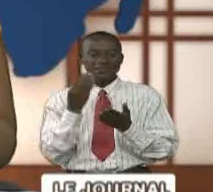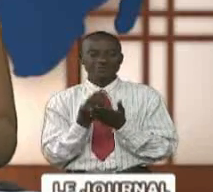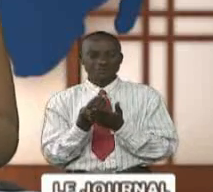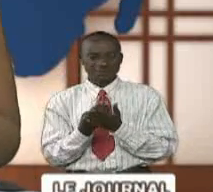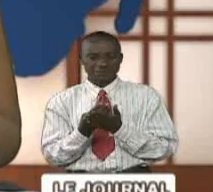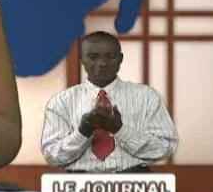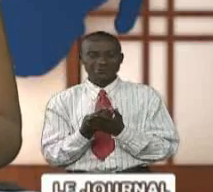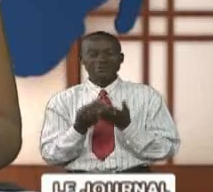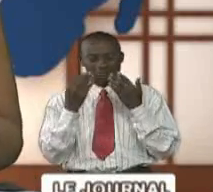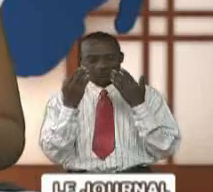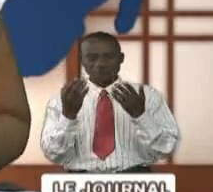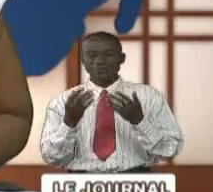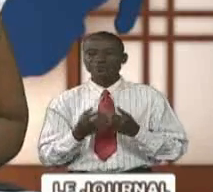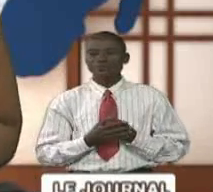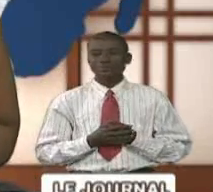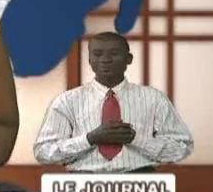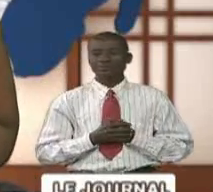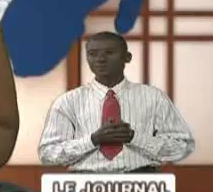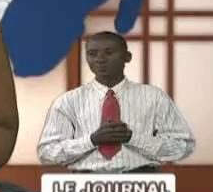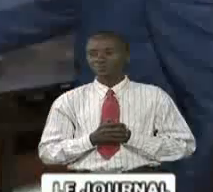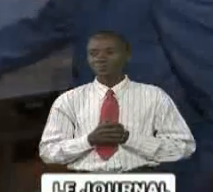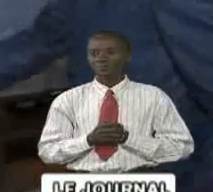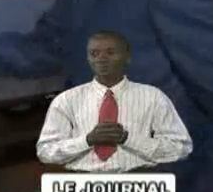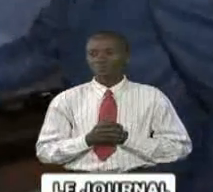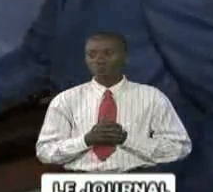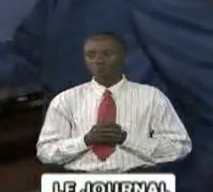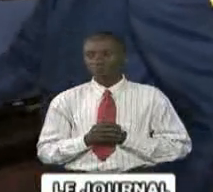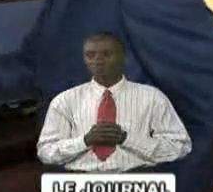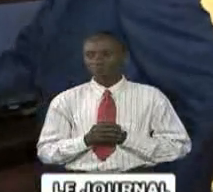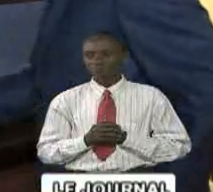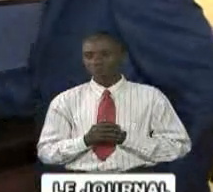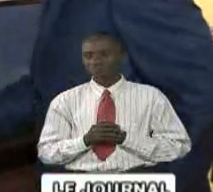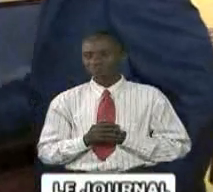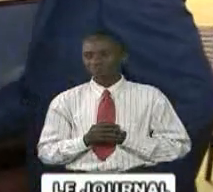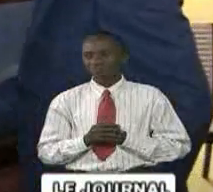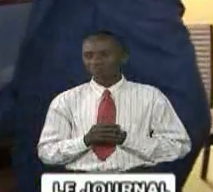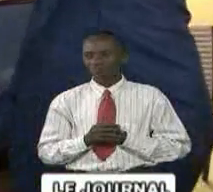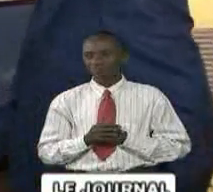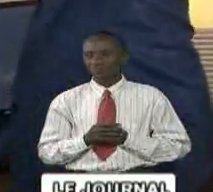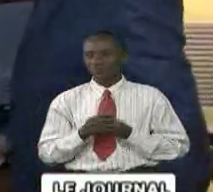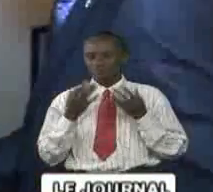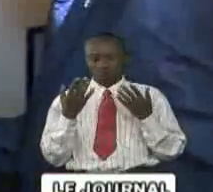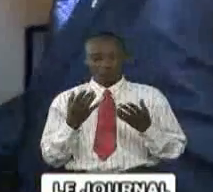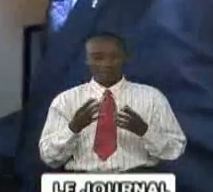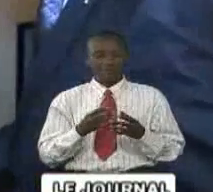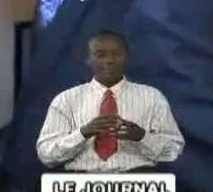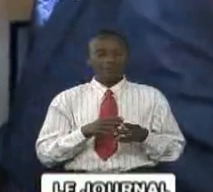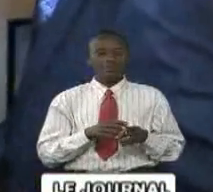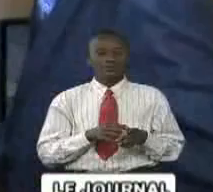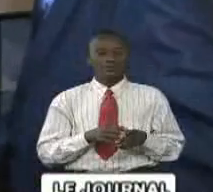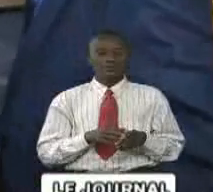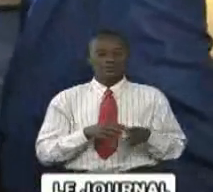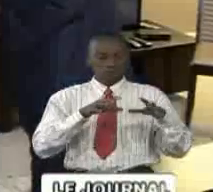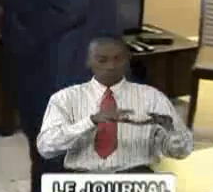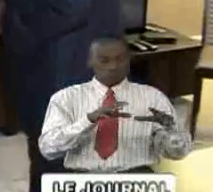sortant, Yohena Zeki, Françoise Bouila. Le Japon développe aujourd'hui avec la RDC un partenariat exemplaire dans